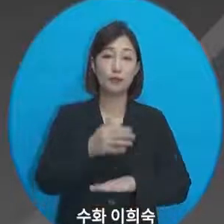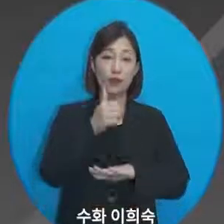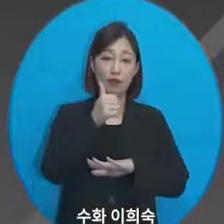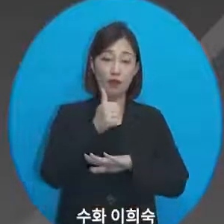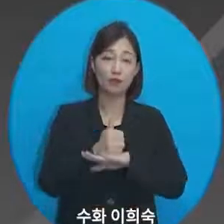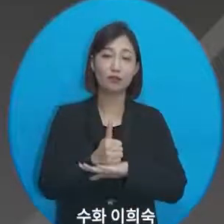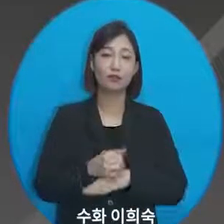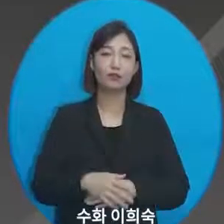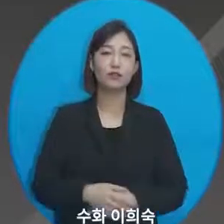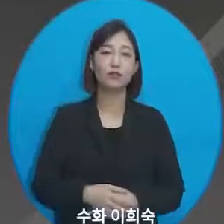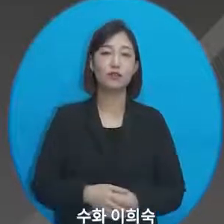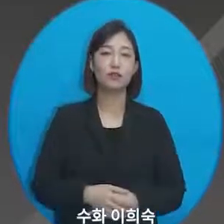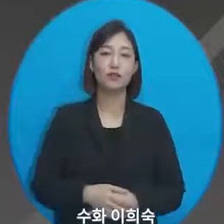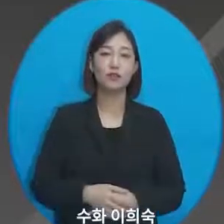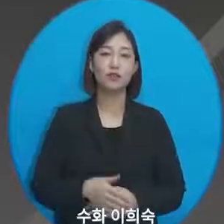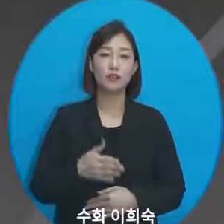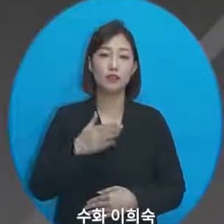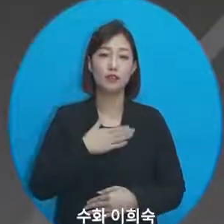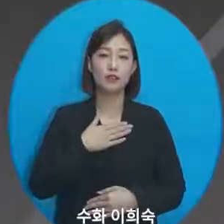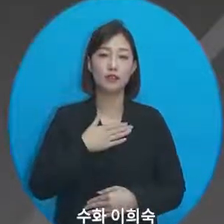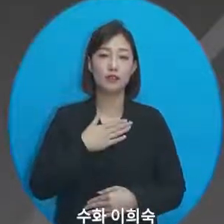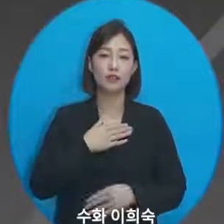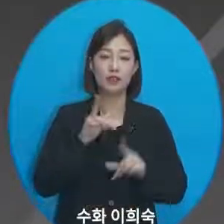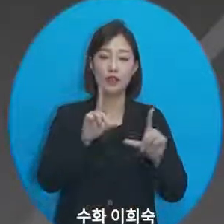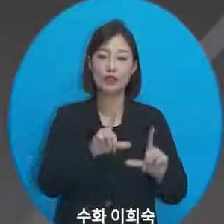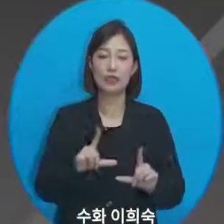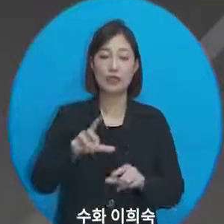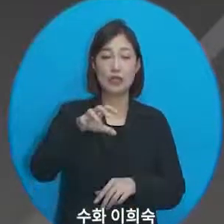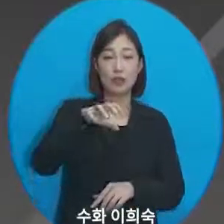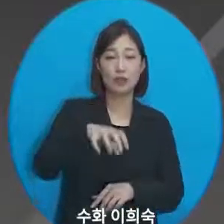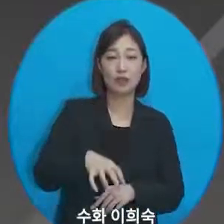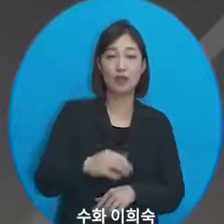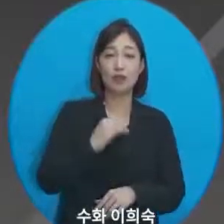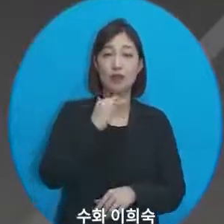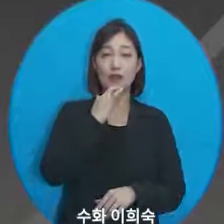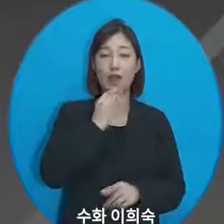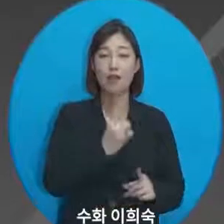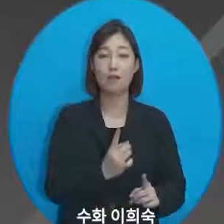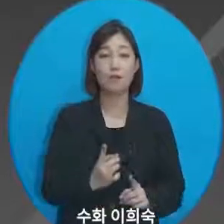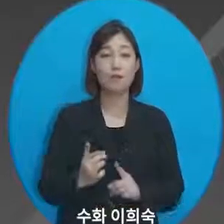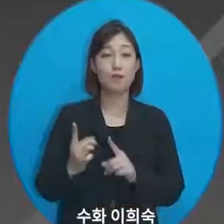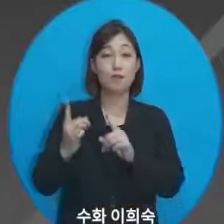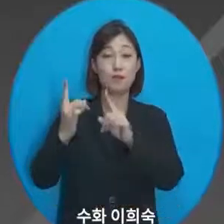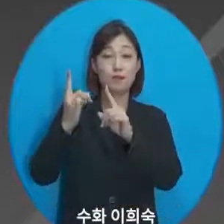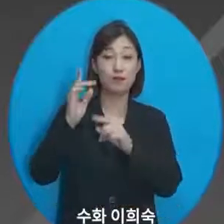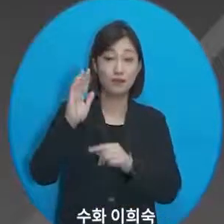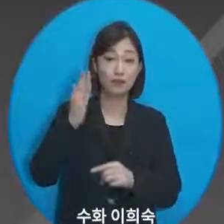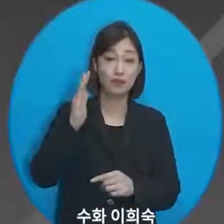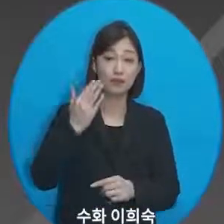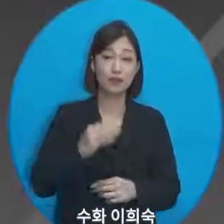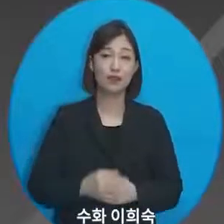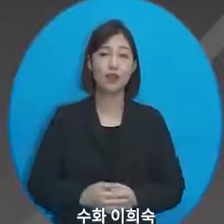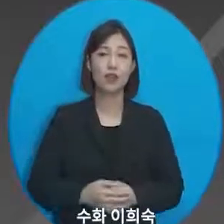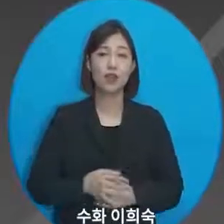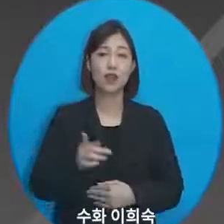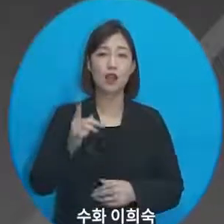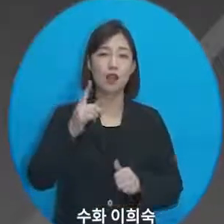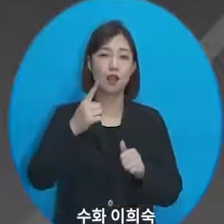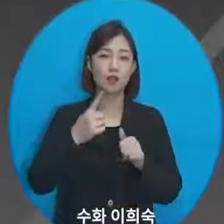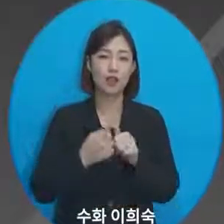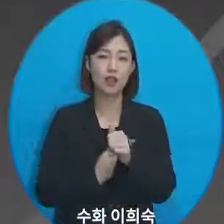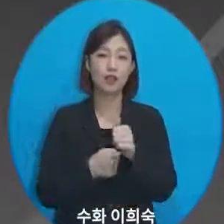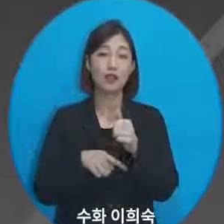결국은 자기가 살던 곳에서 나이를 먹는다라는 건 자기가 살고 있는 집에서